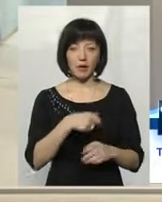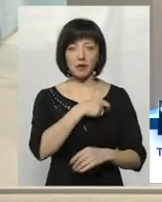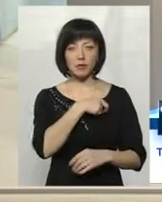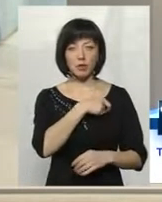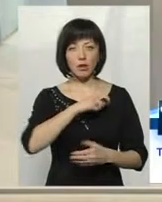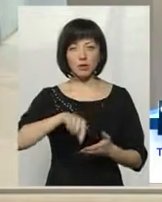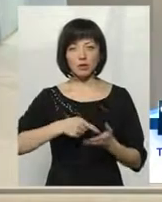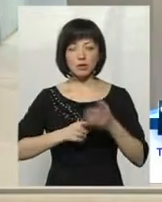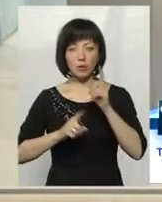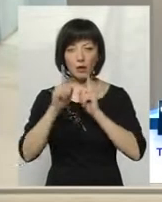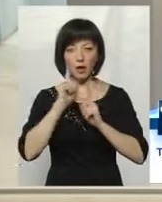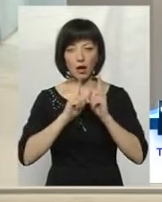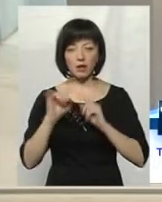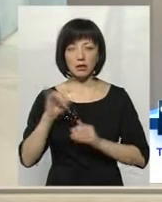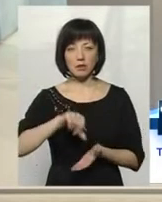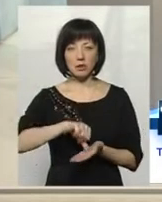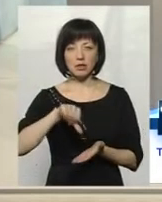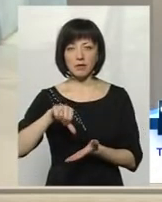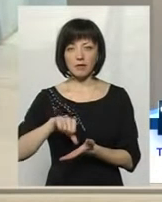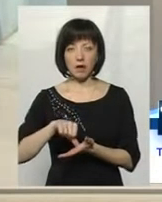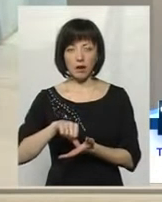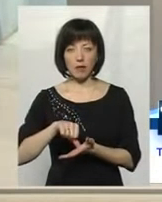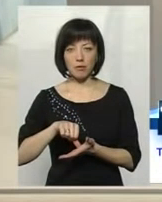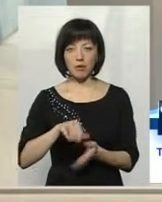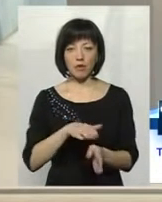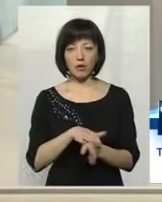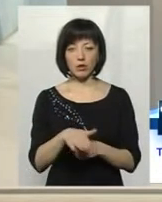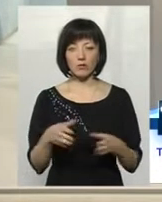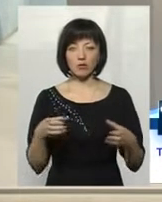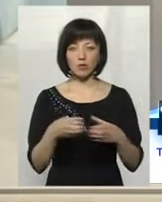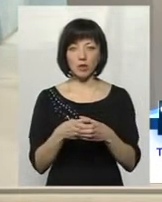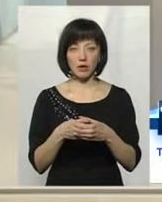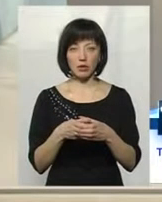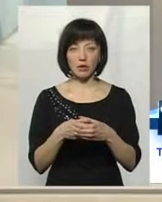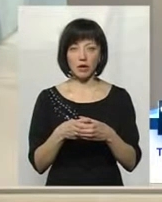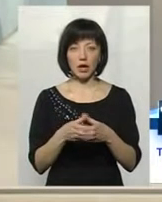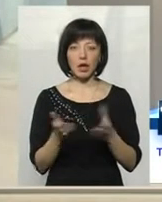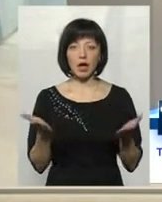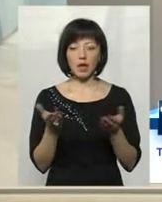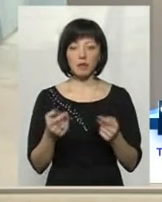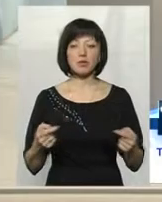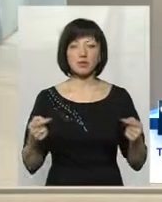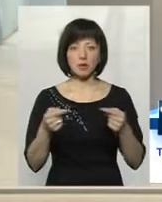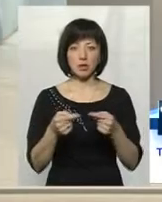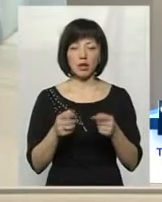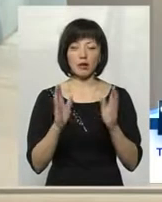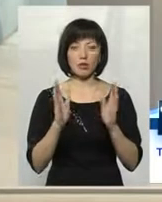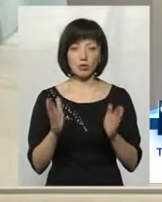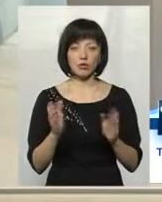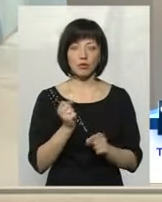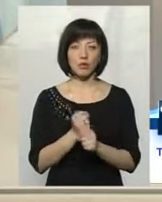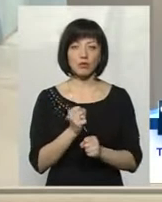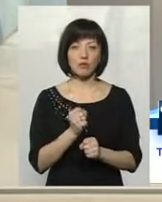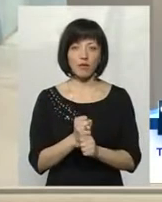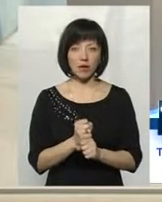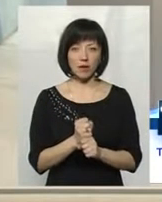депутатам міської ради і представникам виконавчого комітету, які безпосередньо будуть